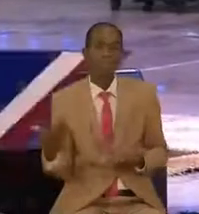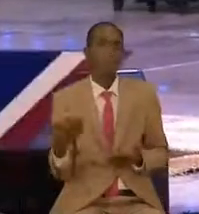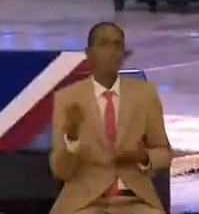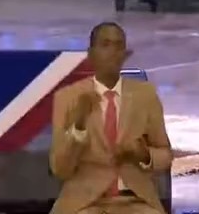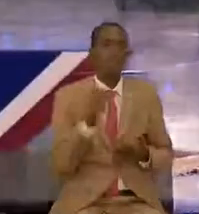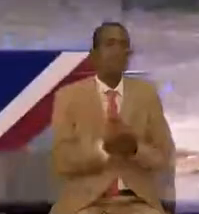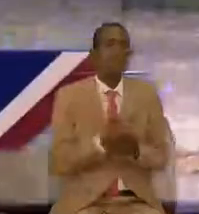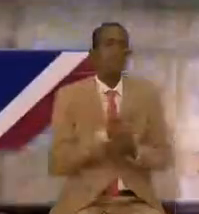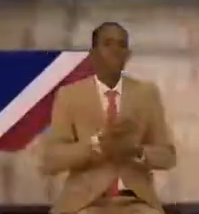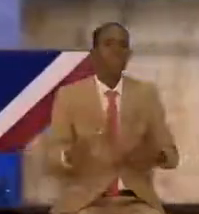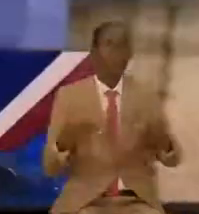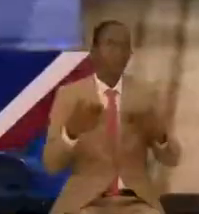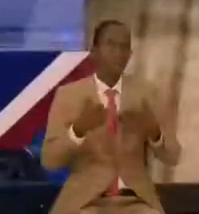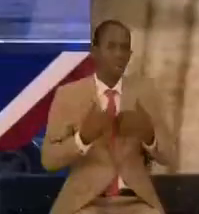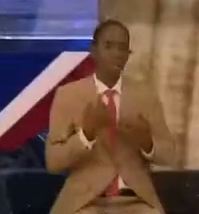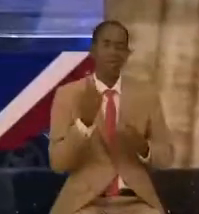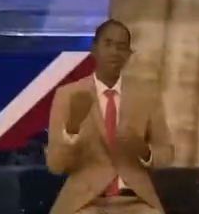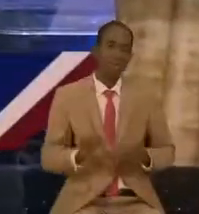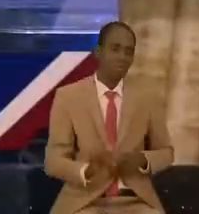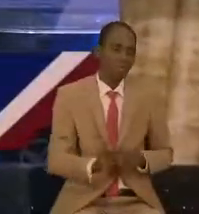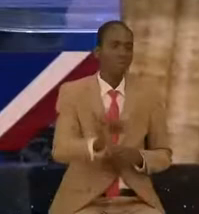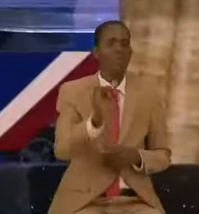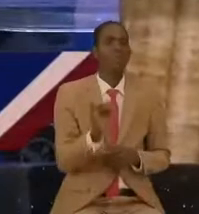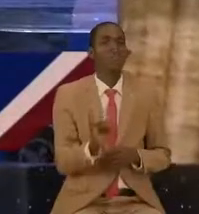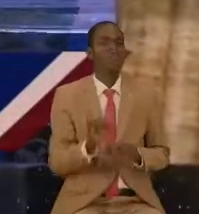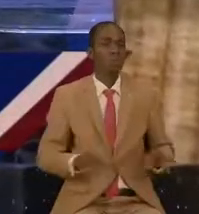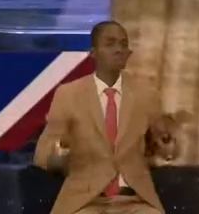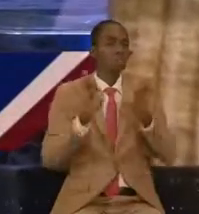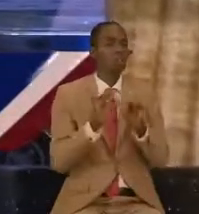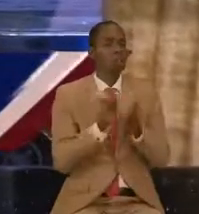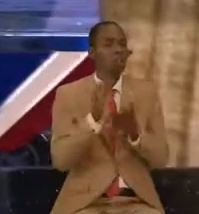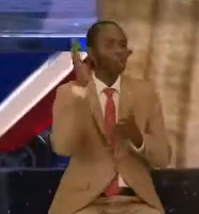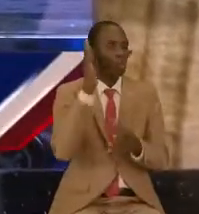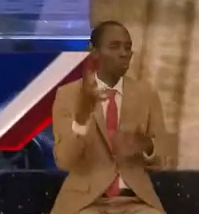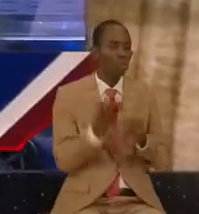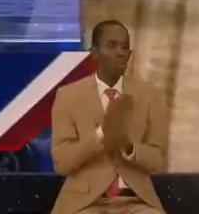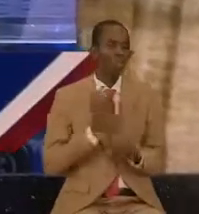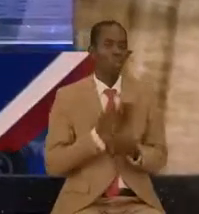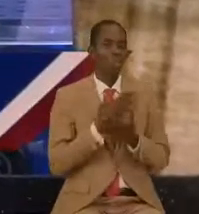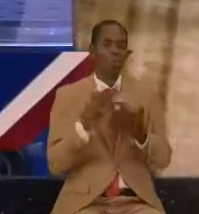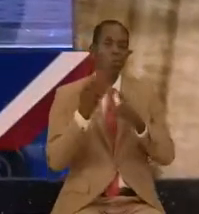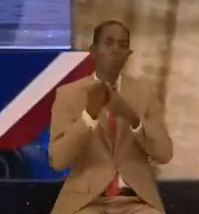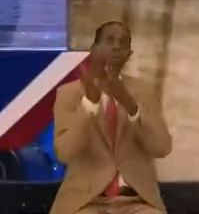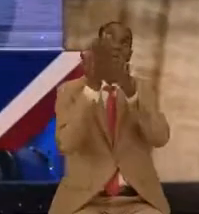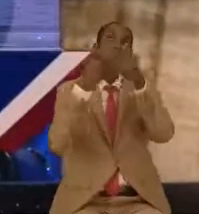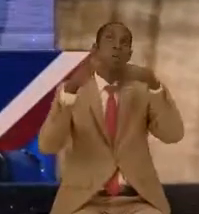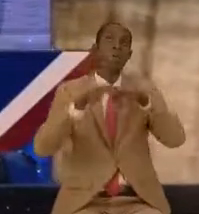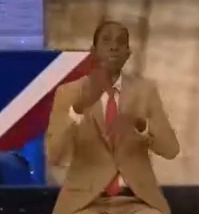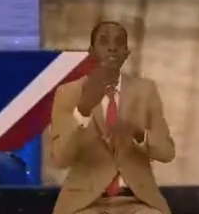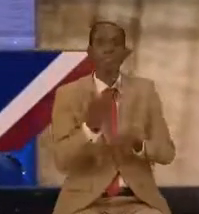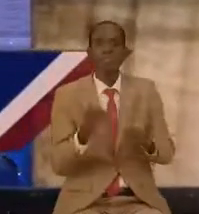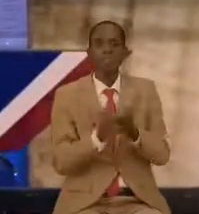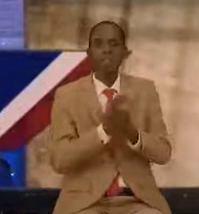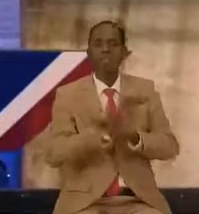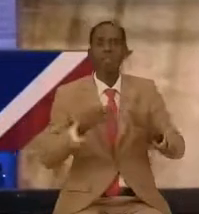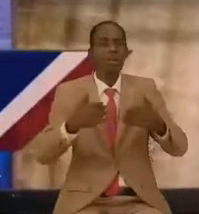Les choses qui n'ont pas de valeur durable, qui vont nous ôter du ciel,